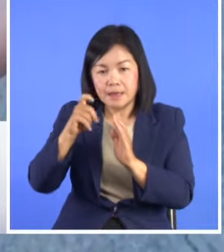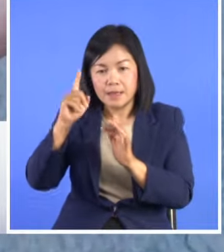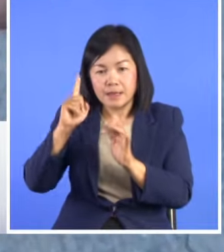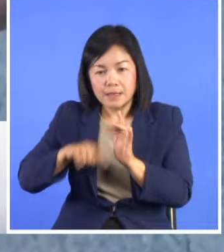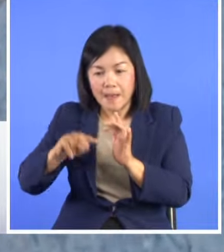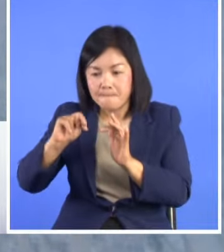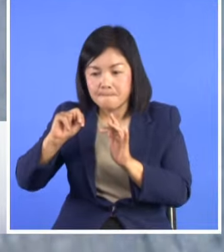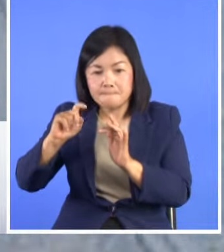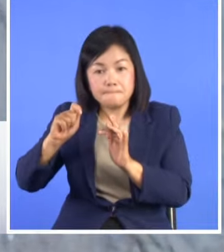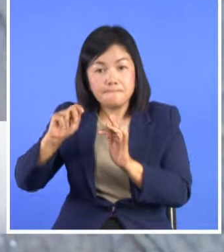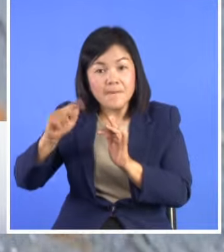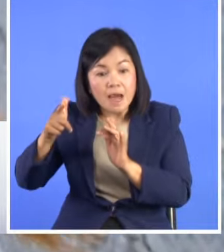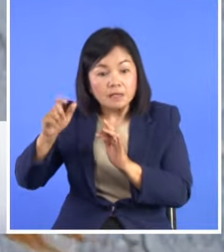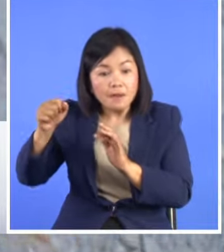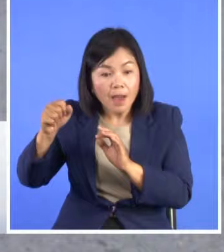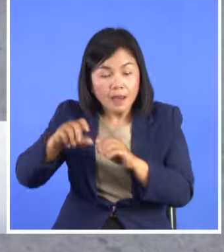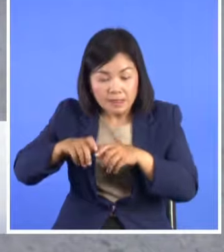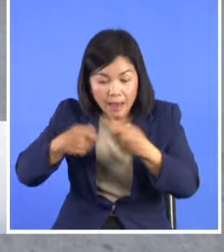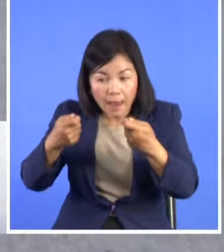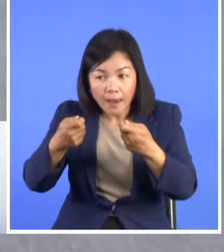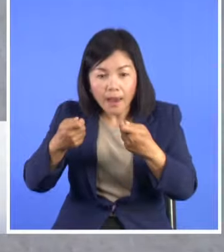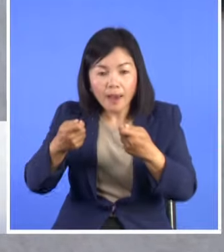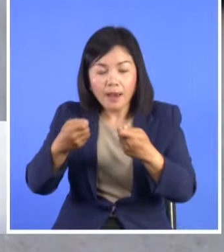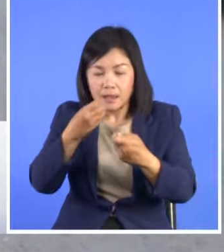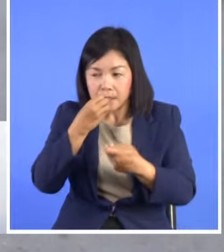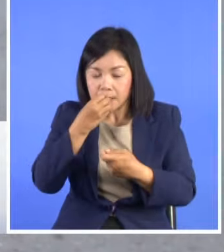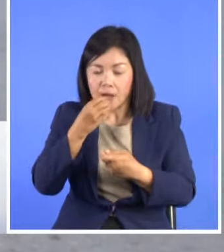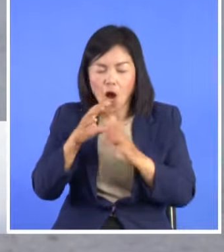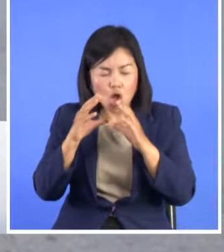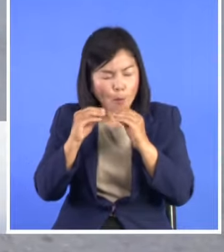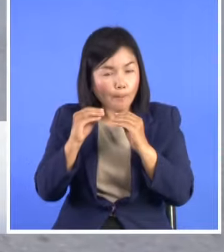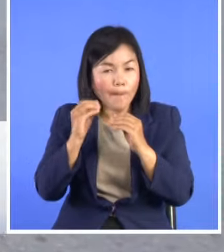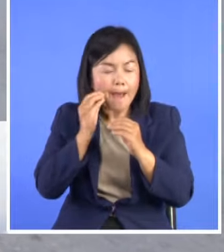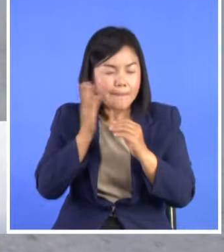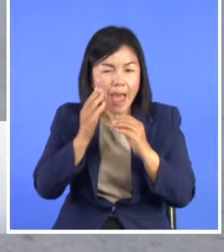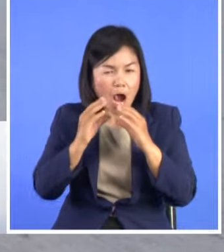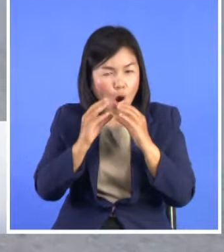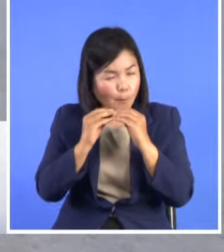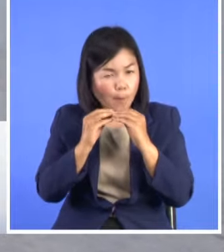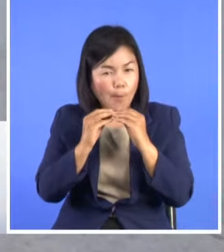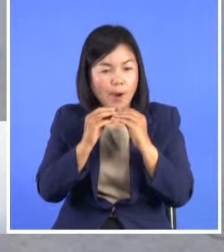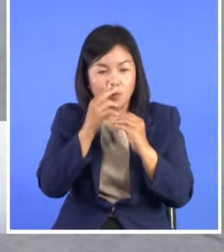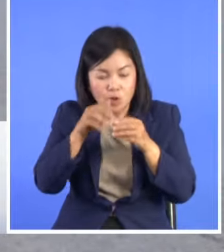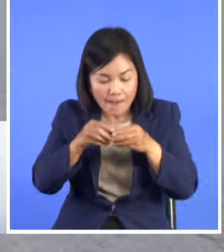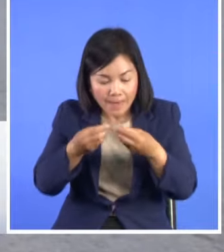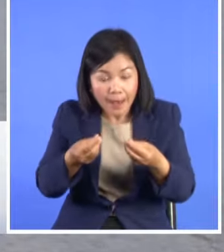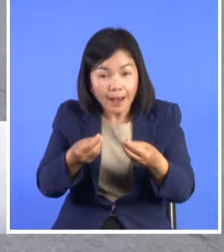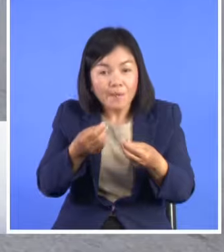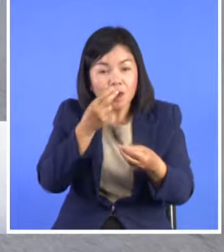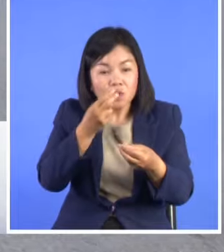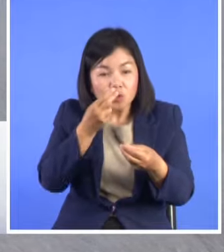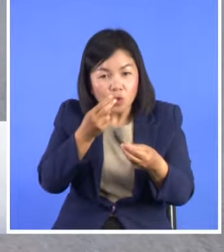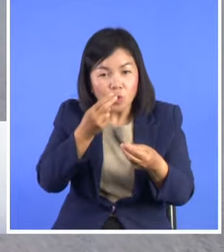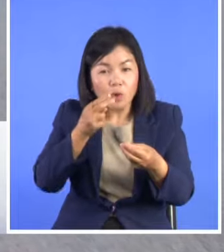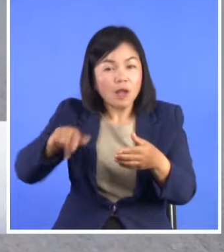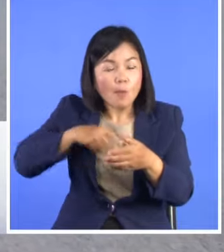ไหมอันนี้ขนมเบื้อง ใช่ขนมเบื้อง นี่กรอบๆกินให้ดูเลยอ่ะนี่บีออกมาแบบนี้นะคะข้างในมีทั้ง